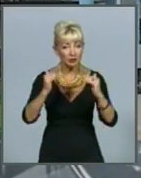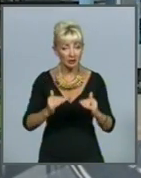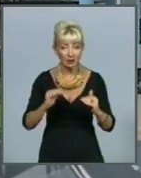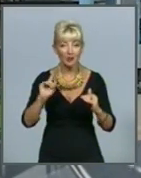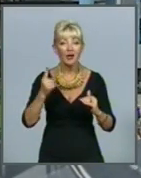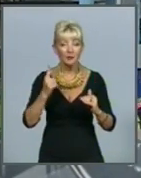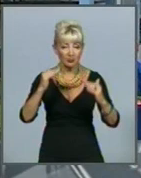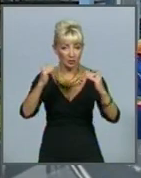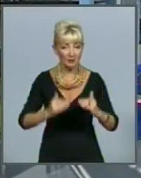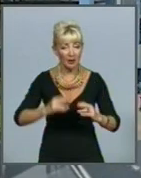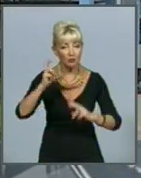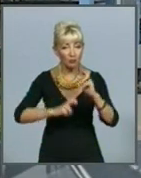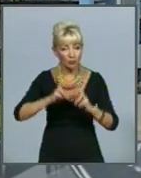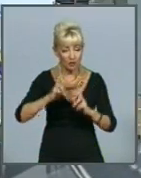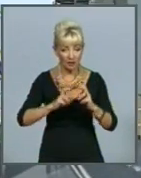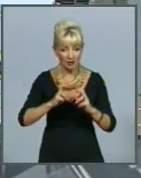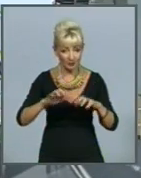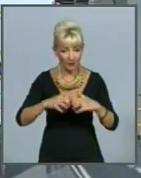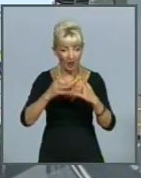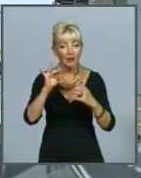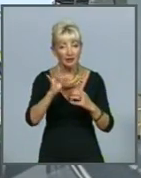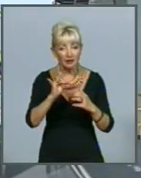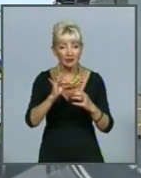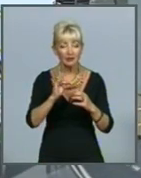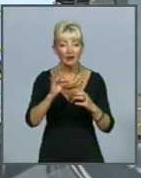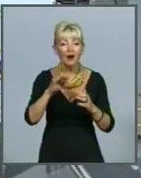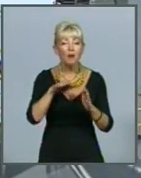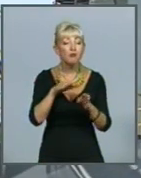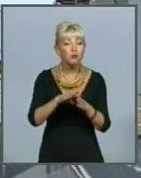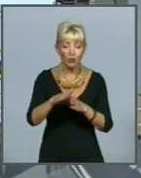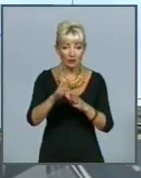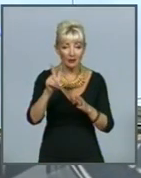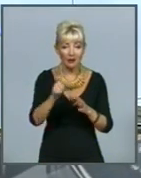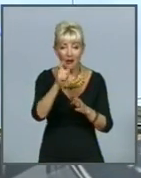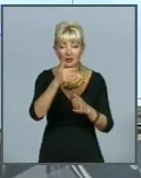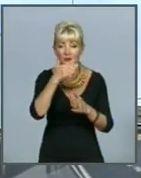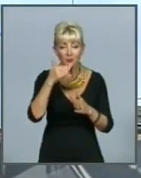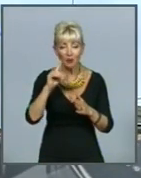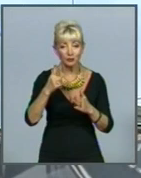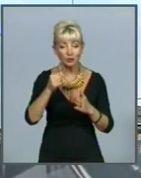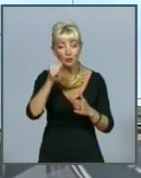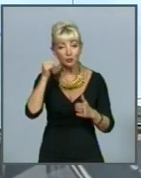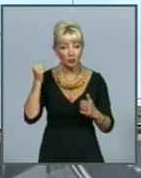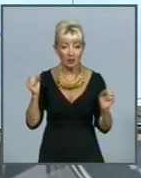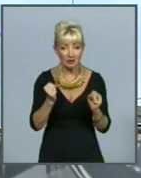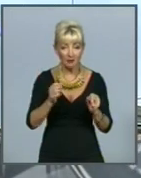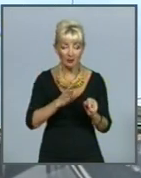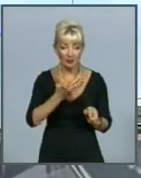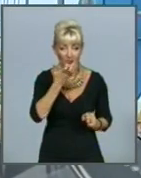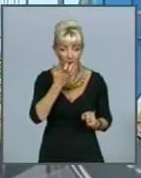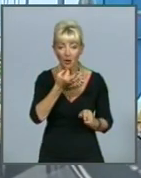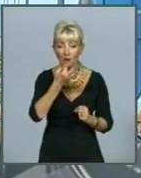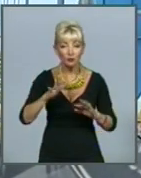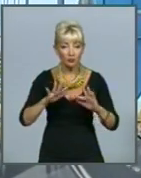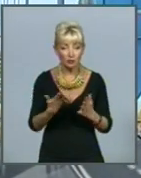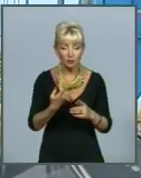Плюс заповненість газом сховищ через те, що попередня зима була дуже теплою. У будь-якому випадку ця маса ресурсу, за